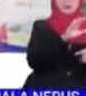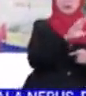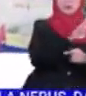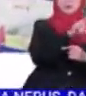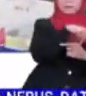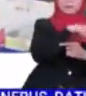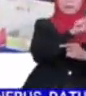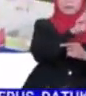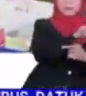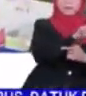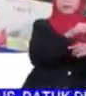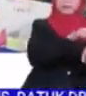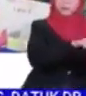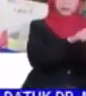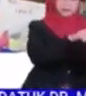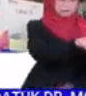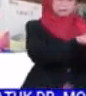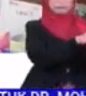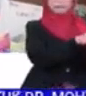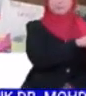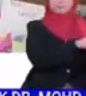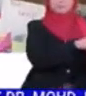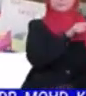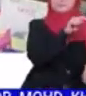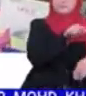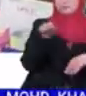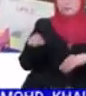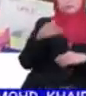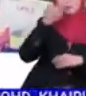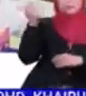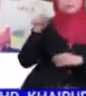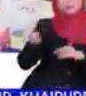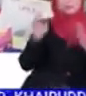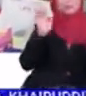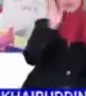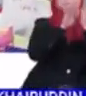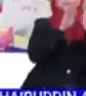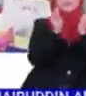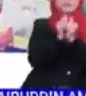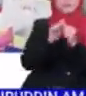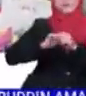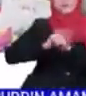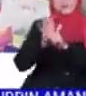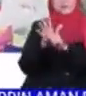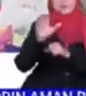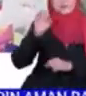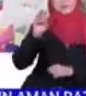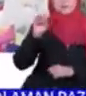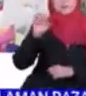yang mengambil tempoh lebih panjang adalah lebih efektif dalam menghadapi gelombang Omicron.